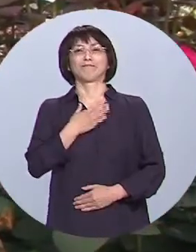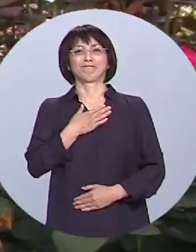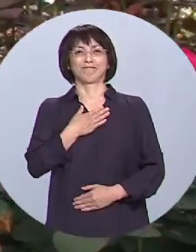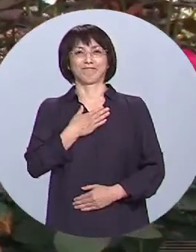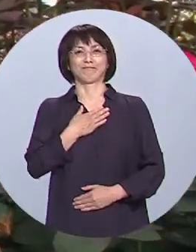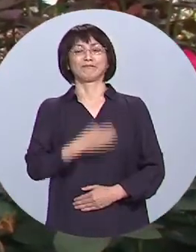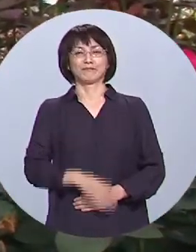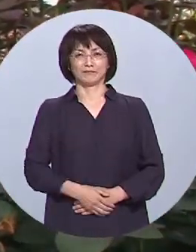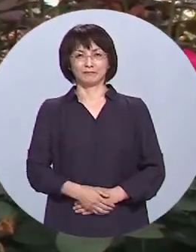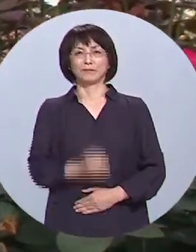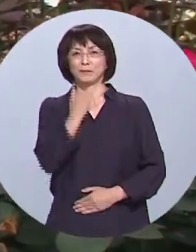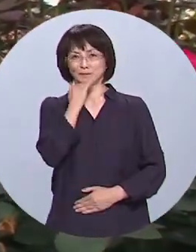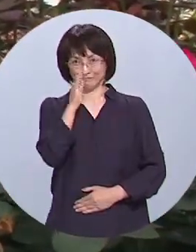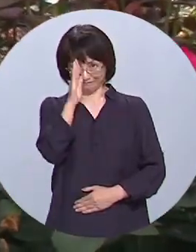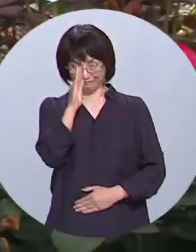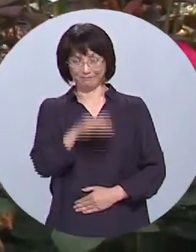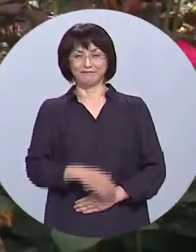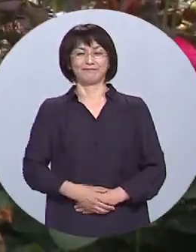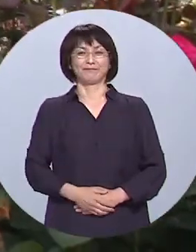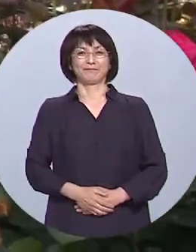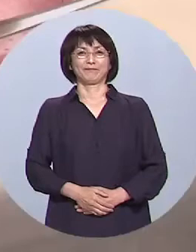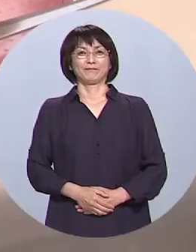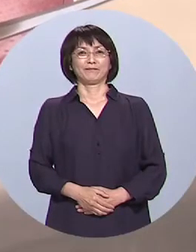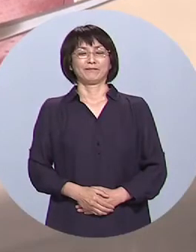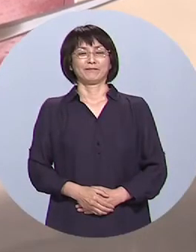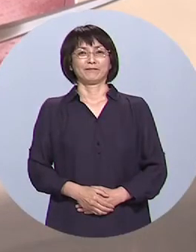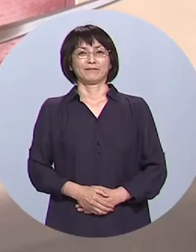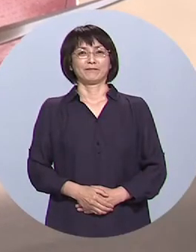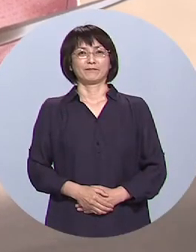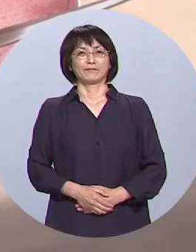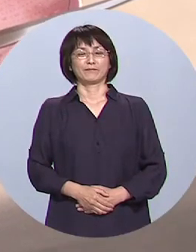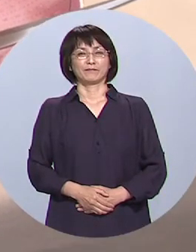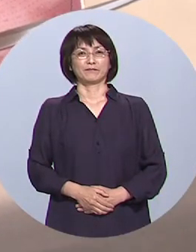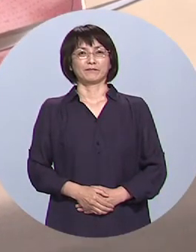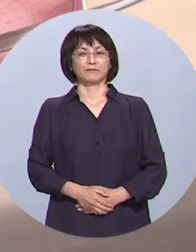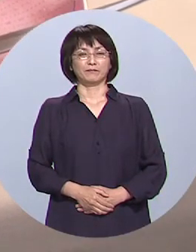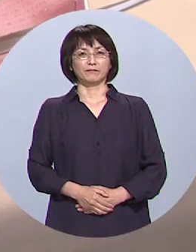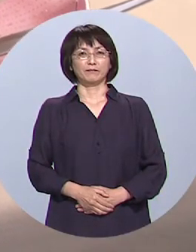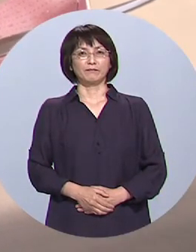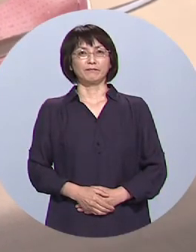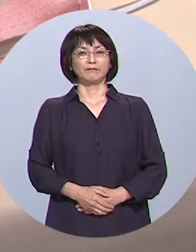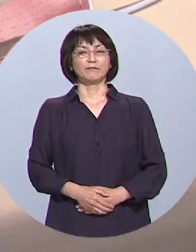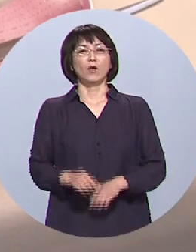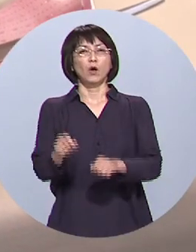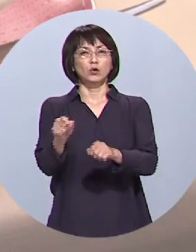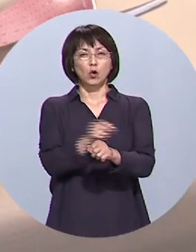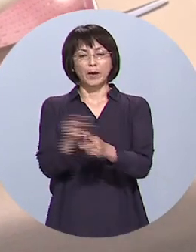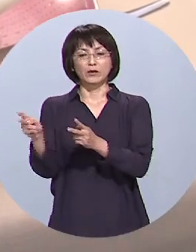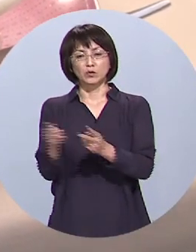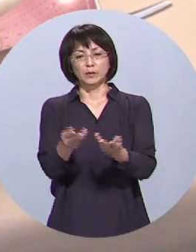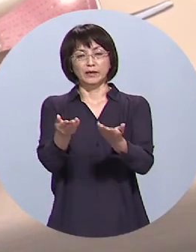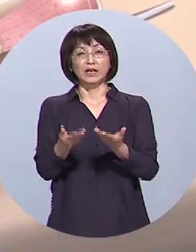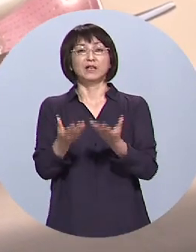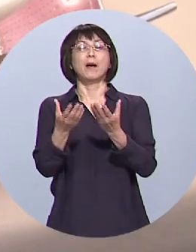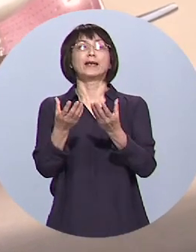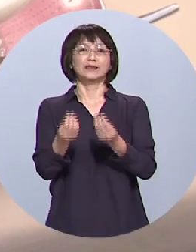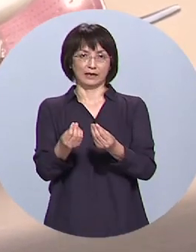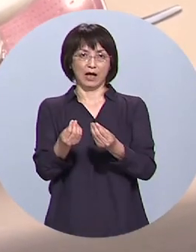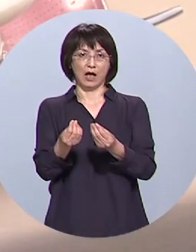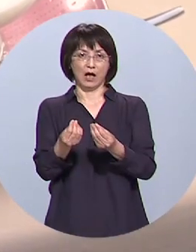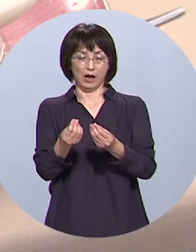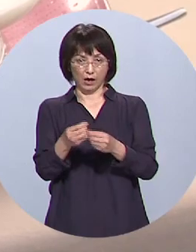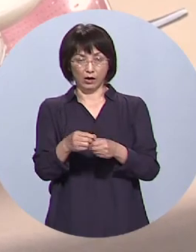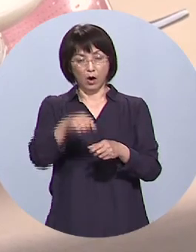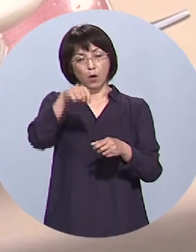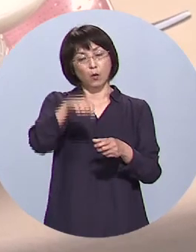あ、いいんですか。 少々お待ちください。 ありがとうございます。 ということで特別にご用意いただいたのがローズティー